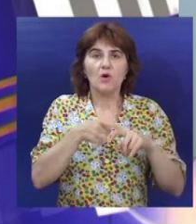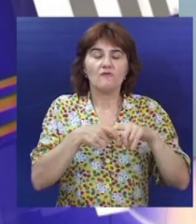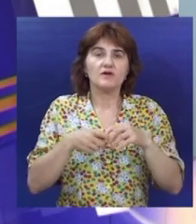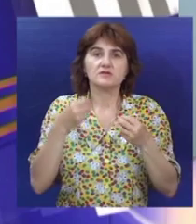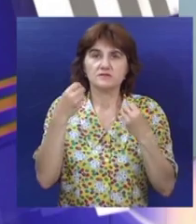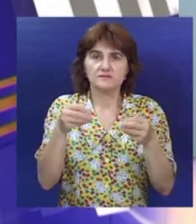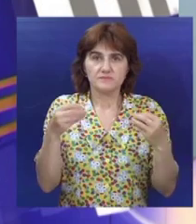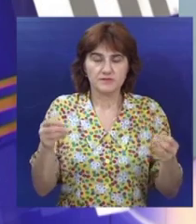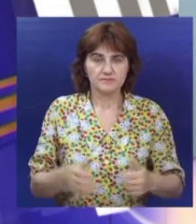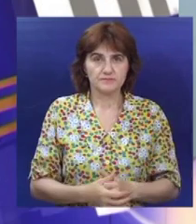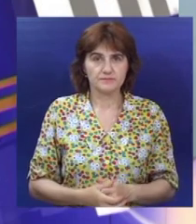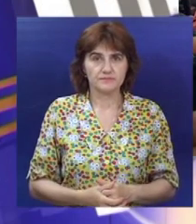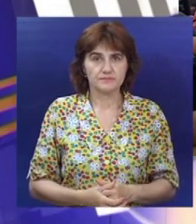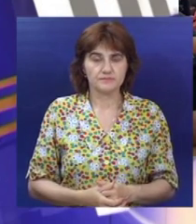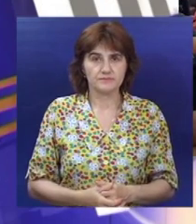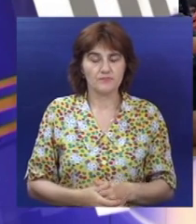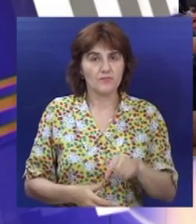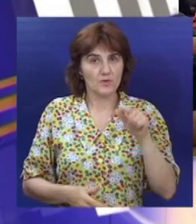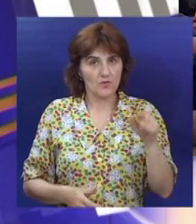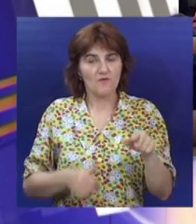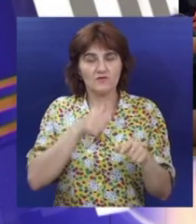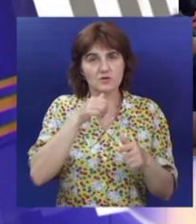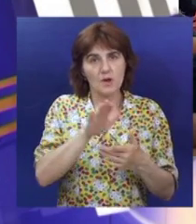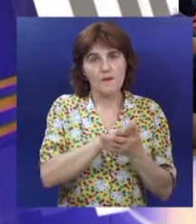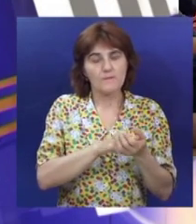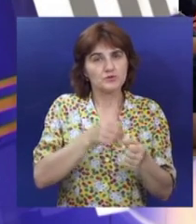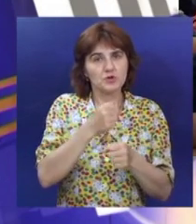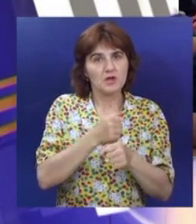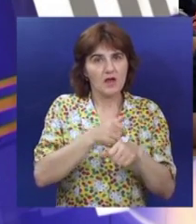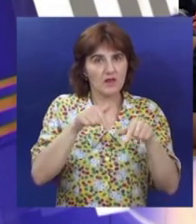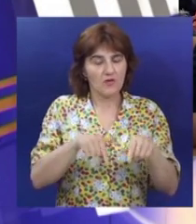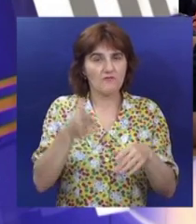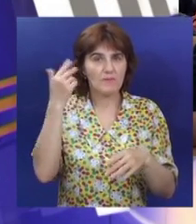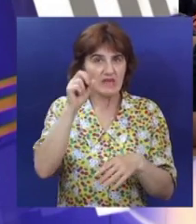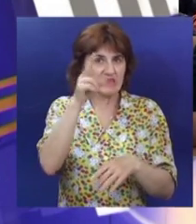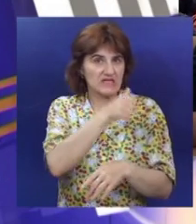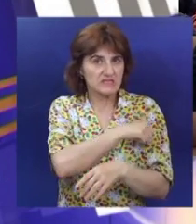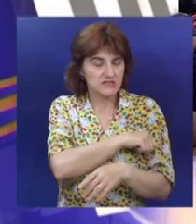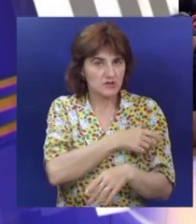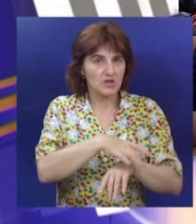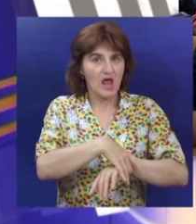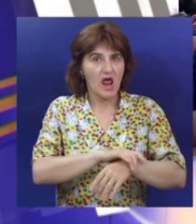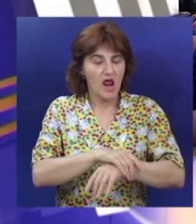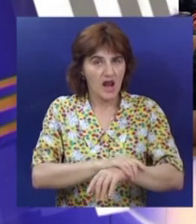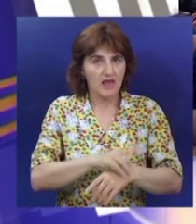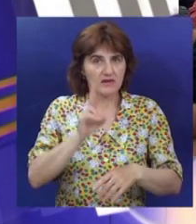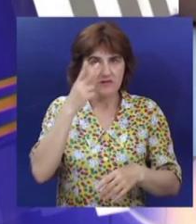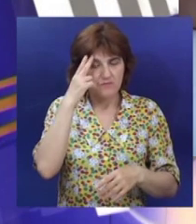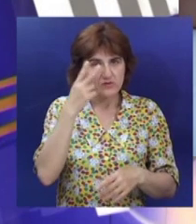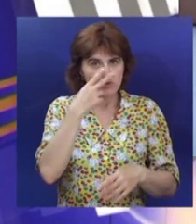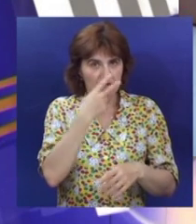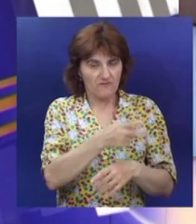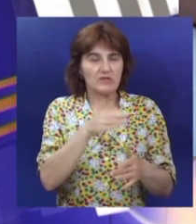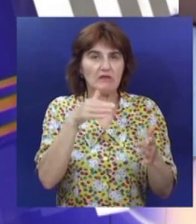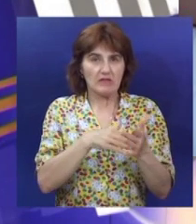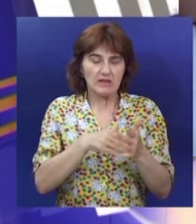teme, znači i seminar koji će se raditi. Savjetovalište za mlade je osnovano pre 13 godina kada su lekari Doma zdravlja među prvima u